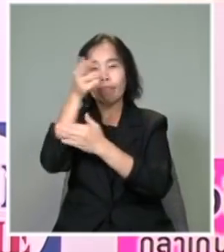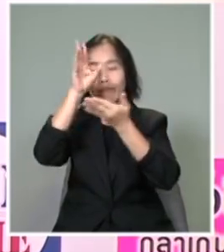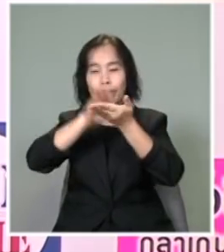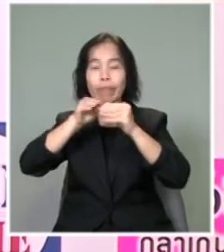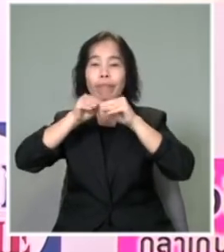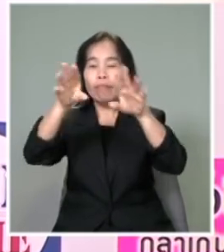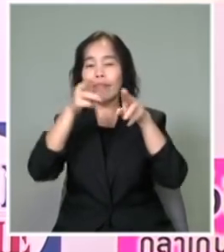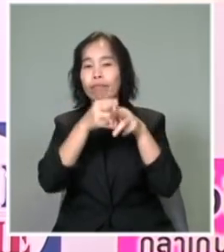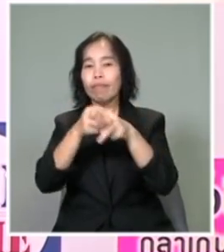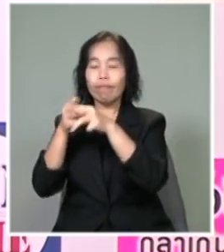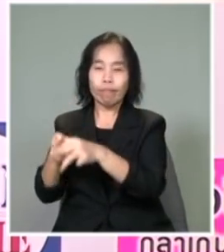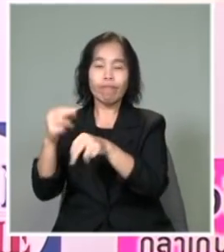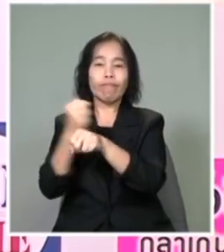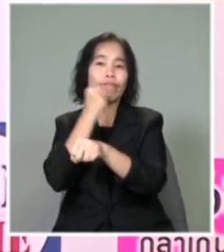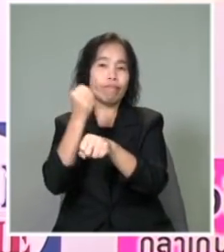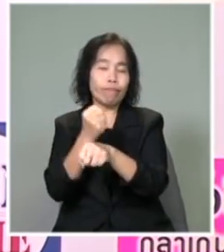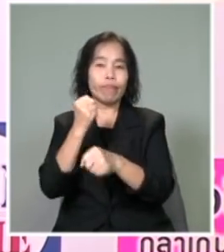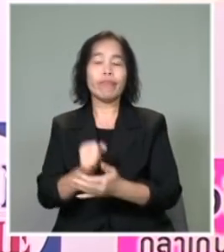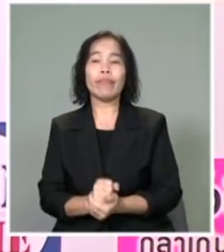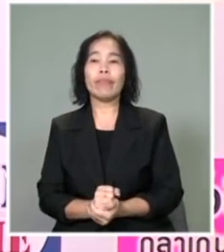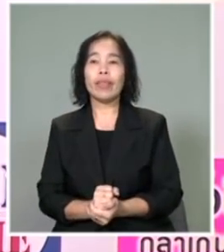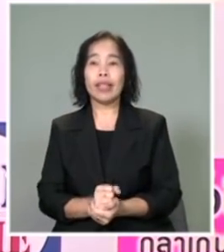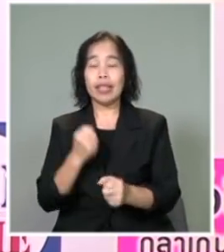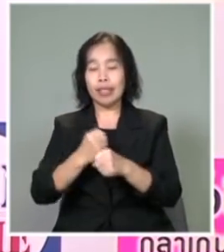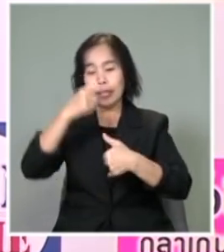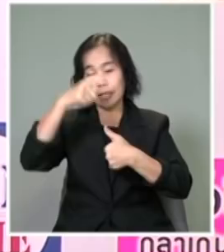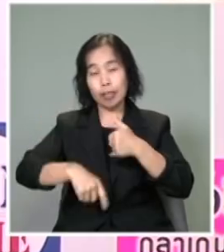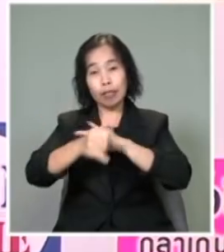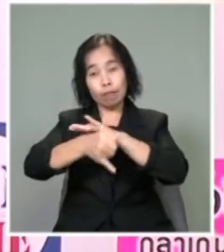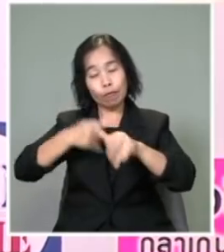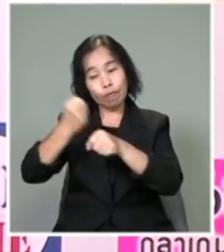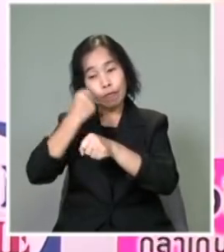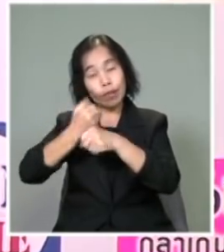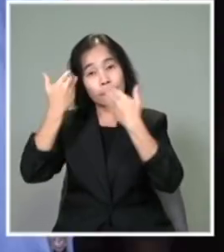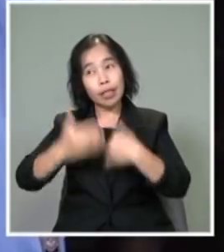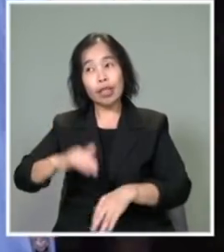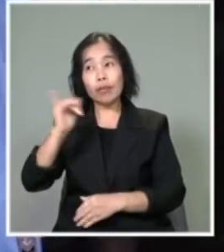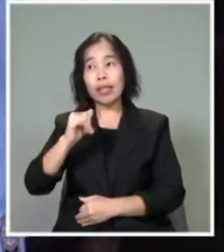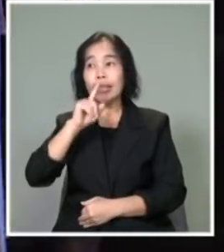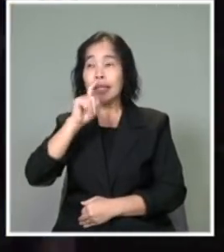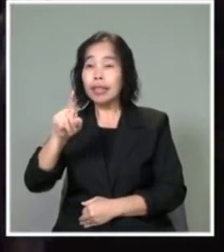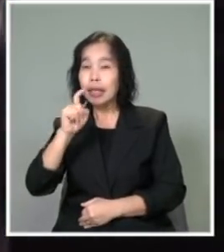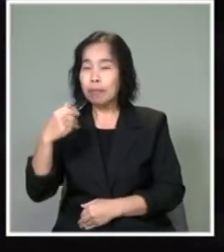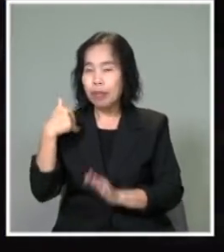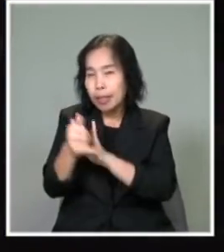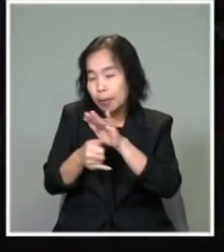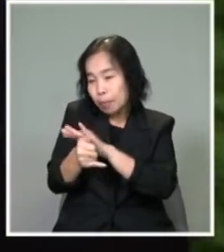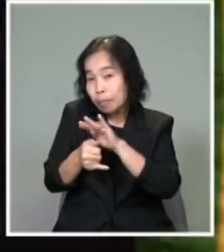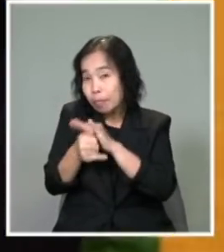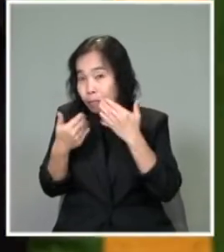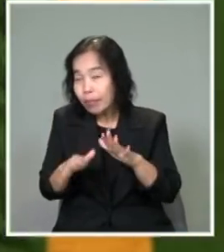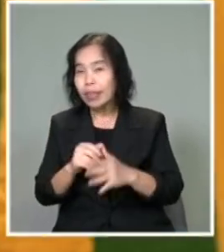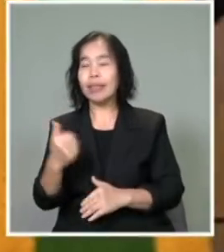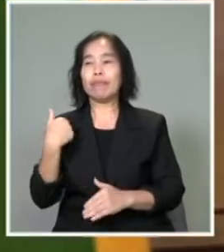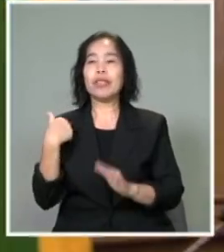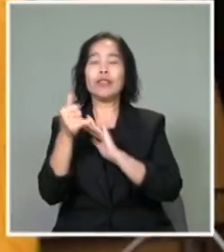องเพราะฉะนั้นก็จะเป็นฝีมือเด็กๆนั่นเองครับ ครับการเตรียมตัวแล้วฮะตอนนี้เตรียมกันถึงไหนแล้วฮะซ่อมเพลทอะไรกันเรียบร้อยยังฮะซ้อมเชียร์กันถึงไหนแล้วฮะ ตอนนี้